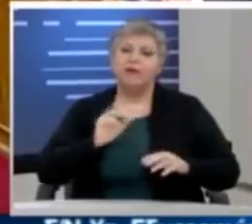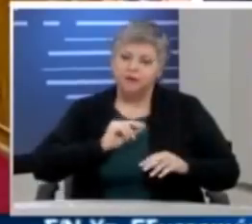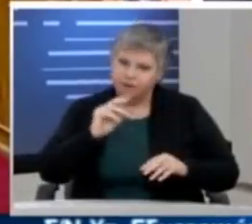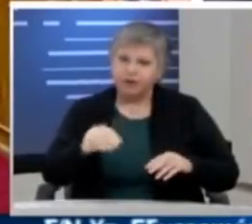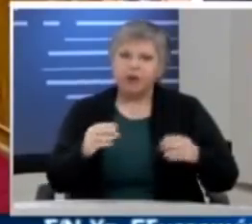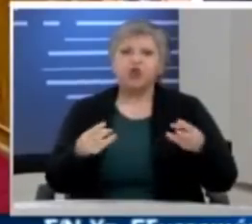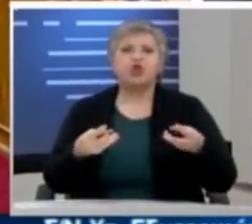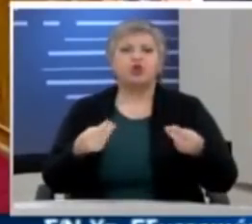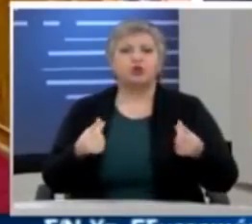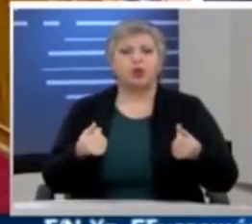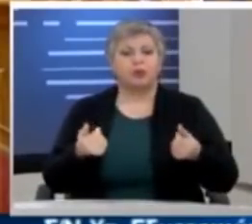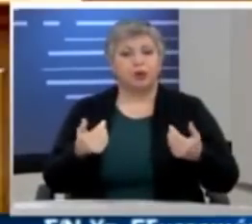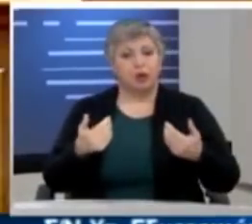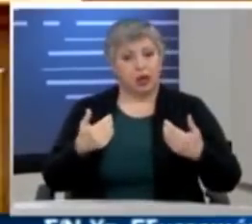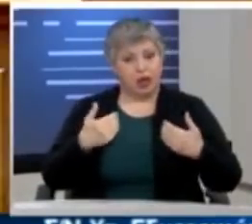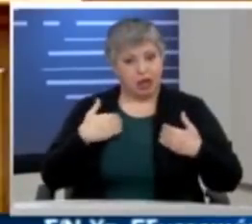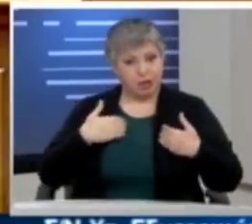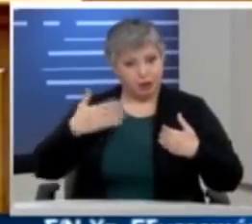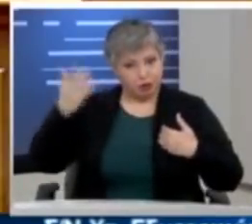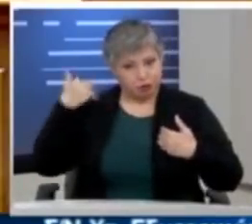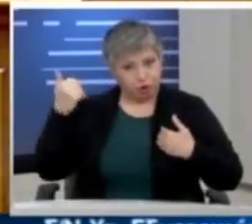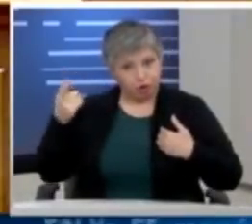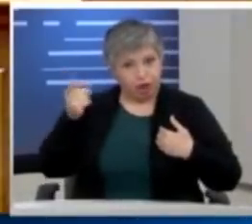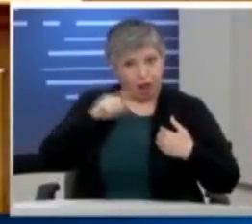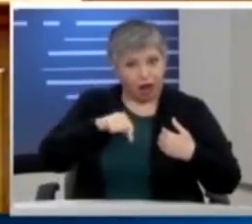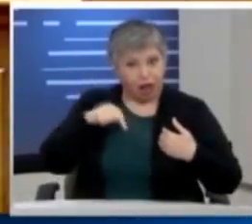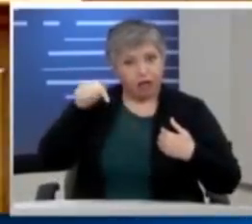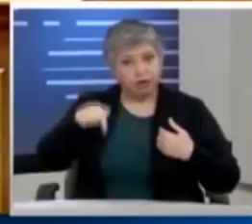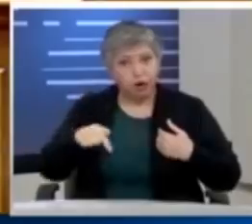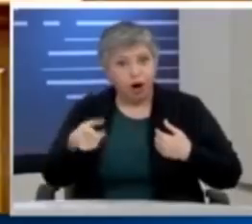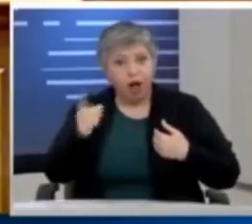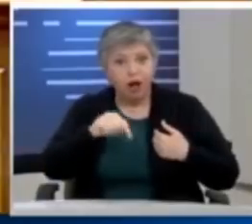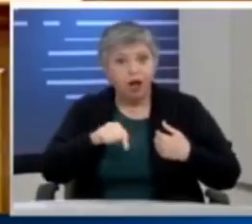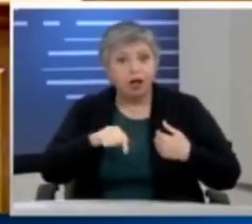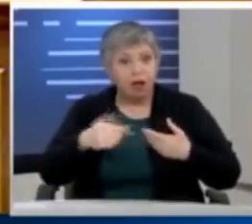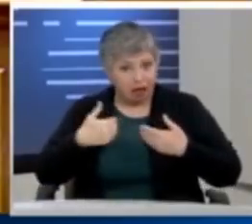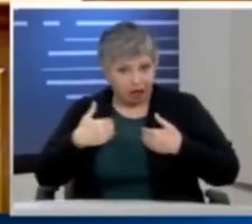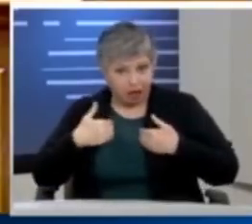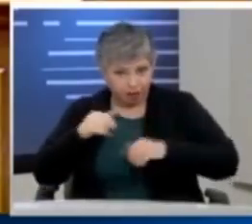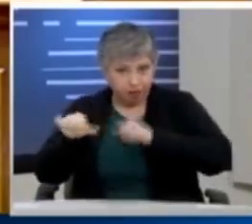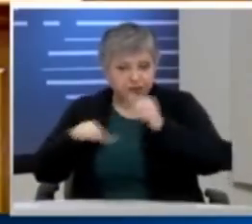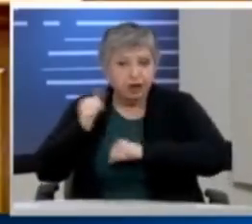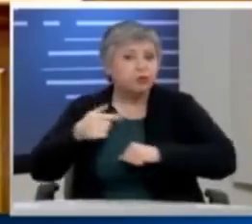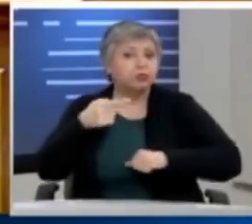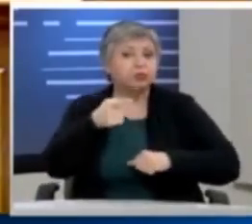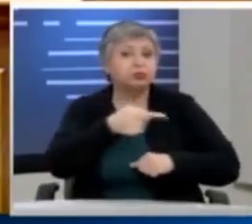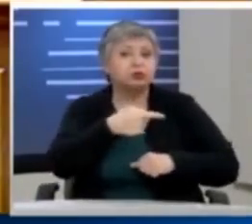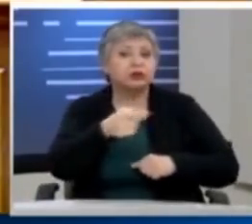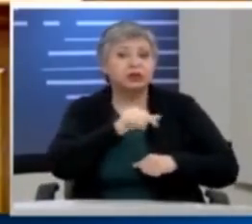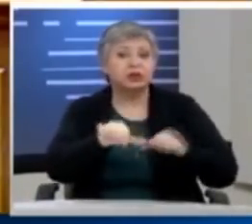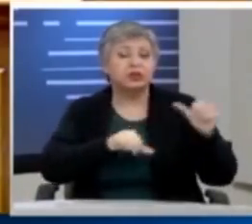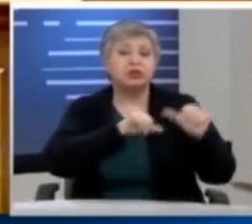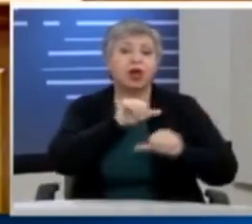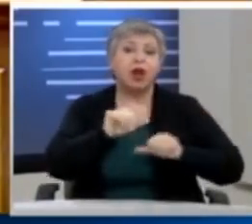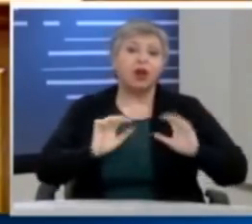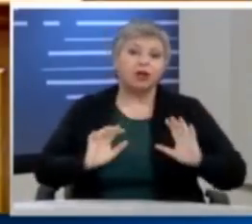άλλα έλεγε πριν και άλλα λέει τώρα, το ΚΚΕ ή εσείς? Αλλά τα λέτε αυτά, κύριοι